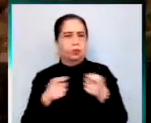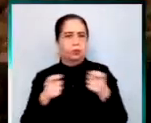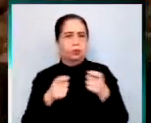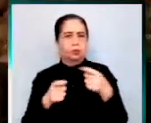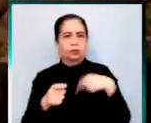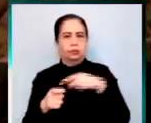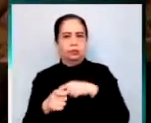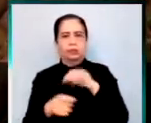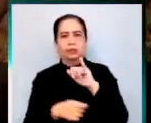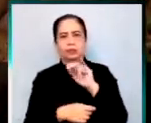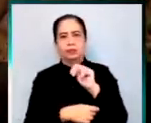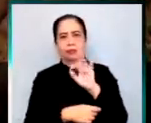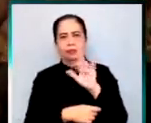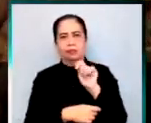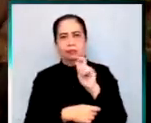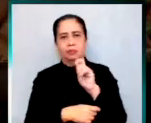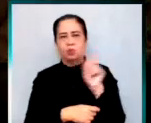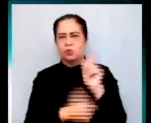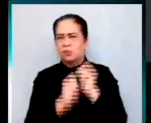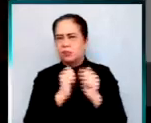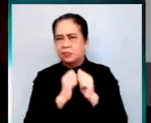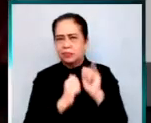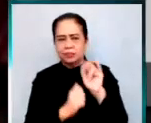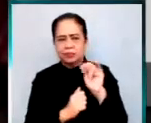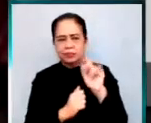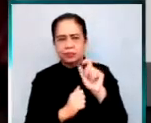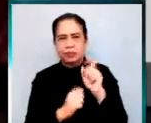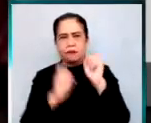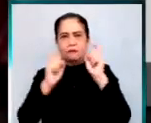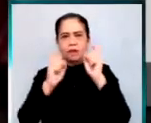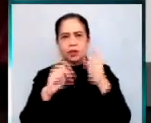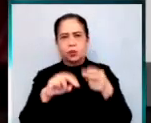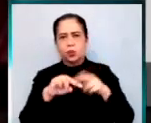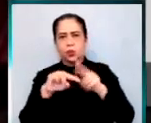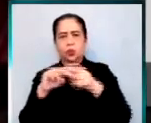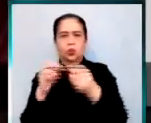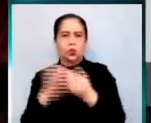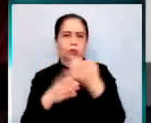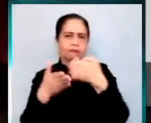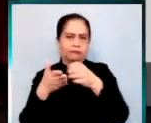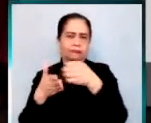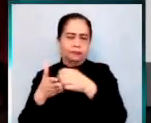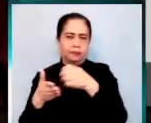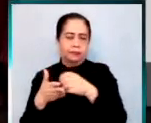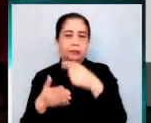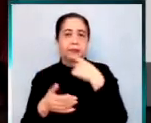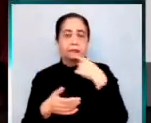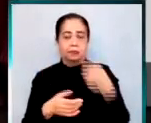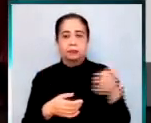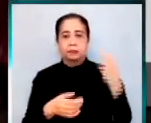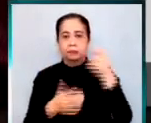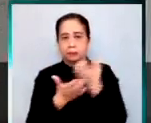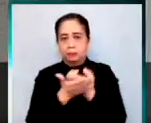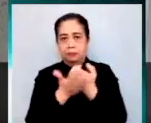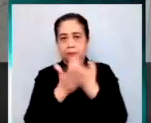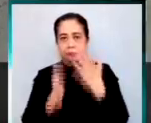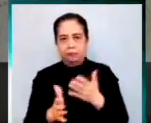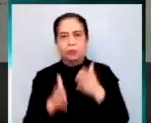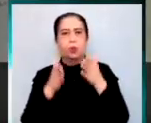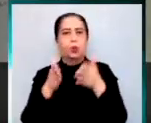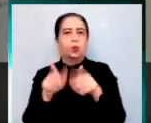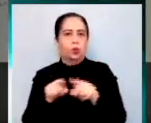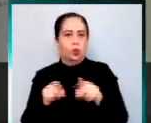o bilis ng pagtaas ng presyo ng bilihin. Ayon sa ekonomistang si Professor Renato Residi Jr., paraan din ito